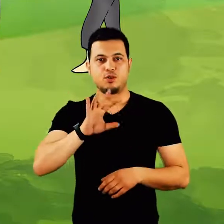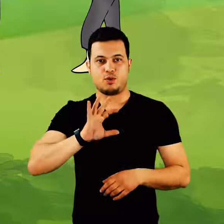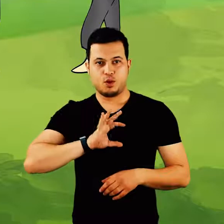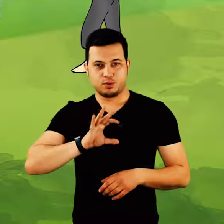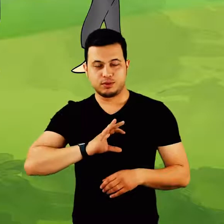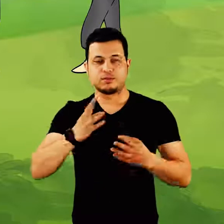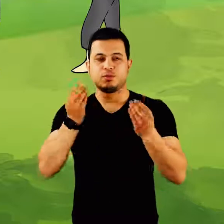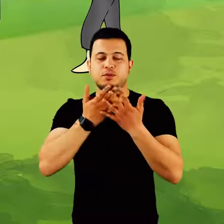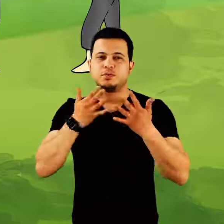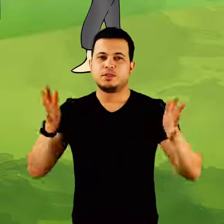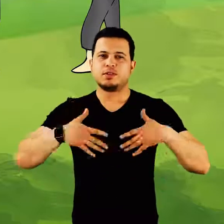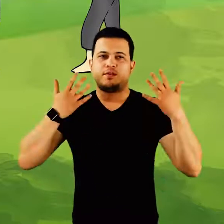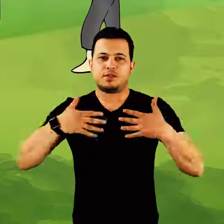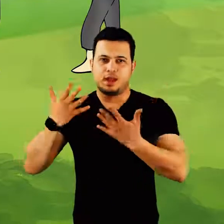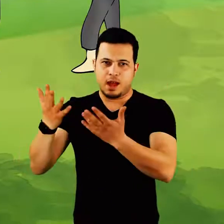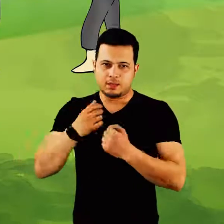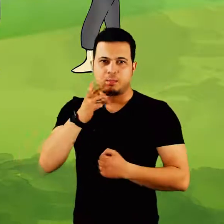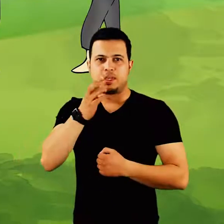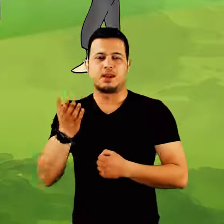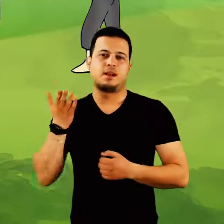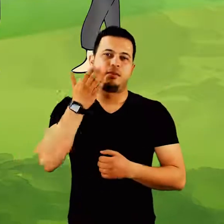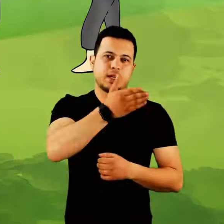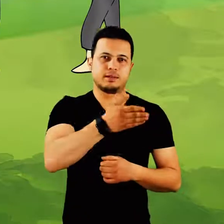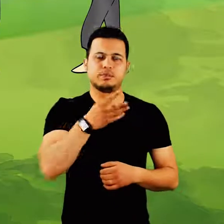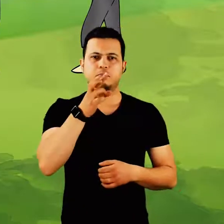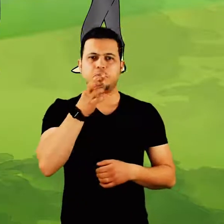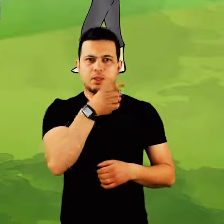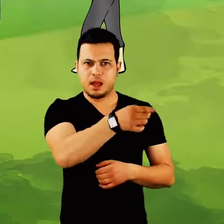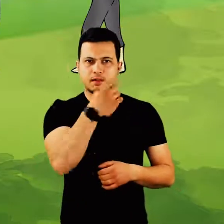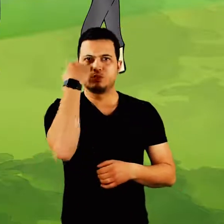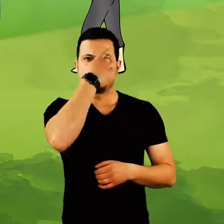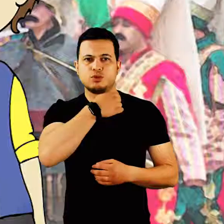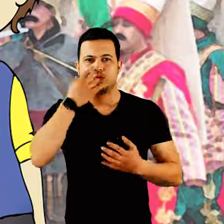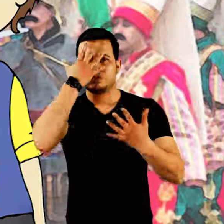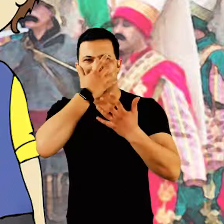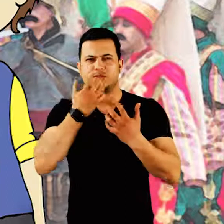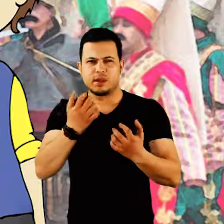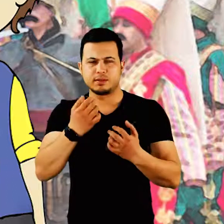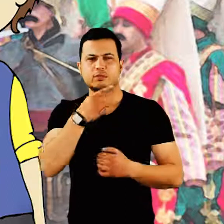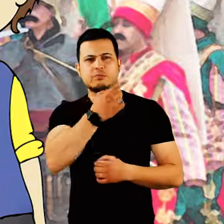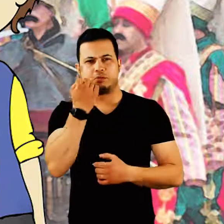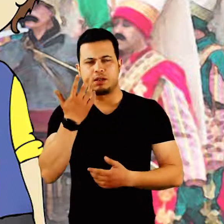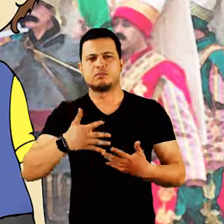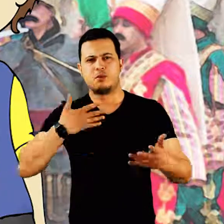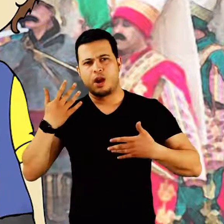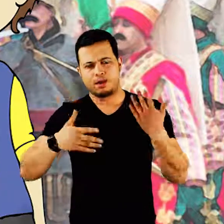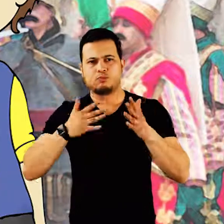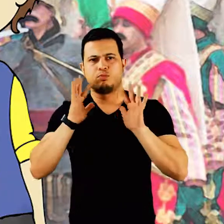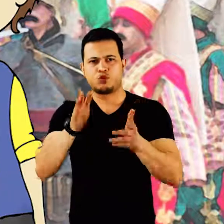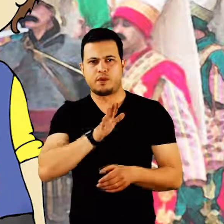sevinçle alıp Pınar'ın yanına geldi. Pınar'ın suratı asılmıştı. Aslında biraz da bozulmuştu